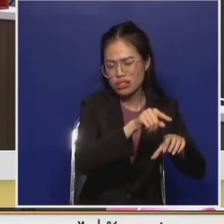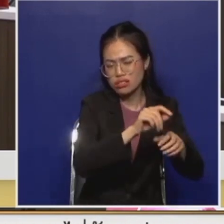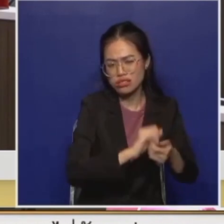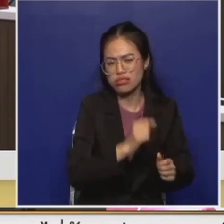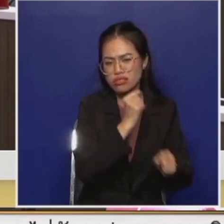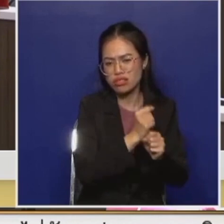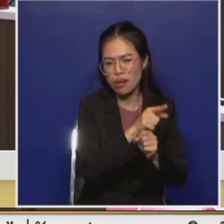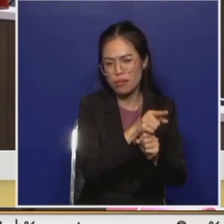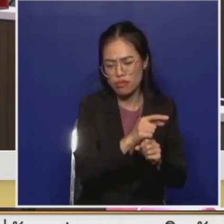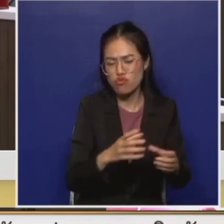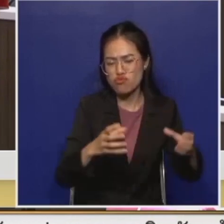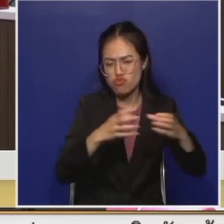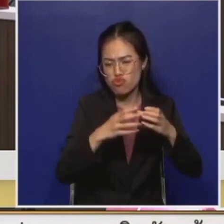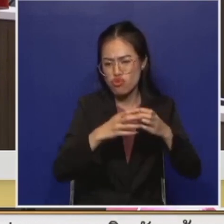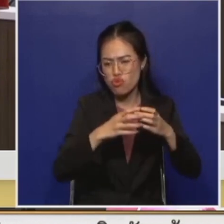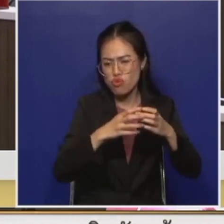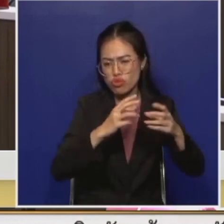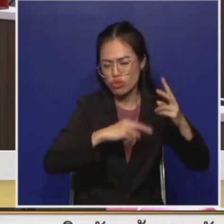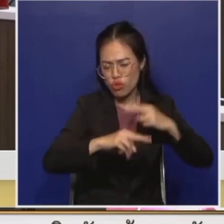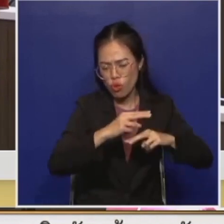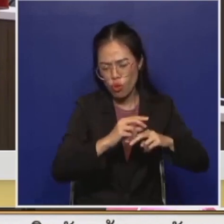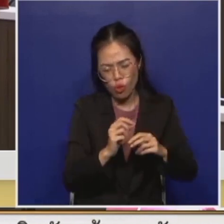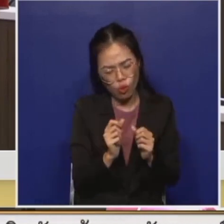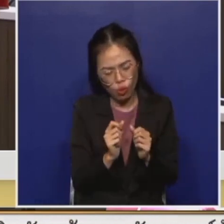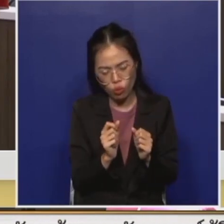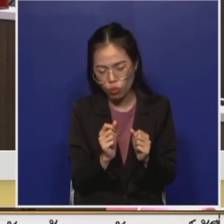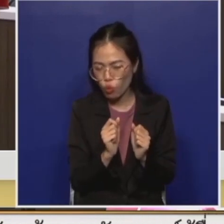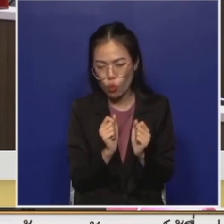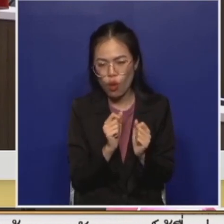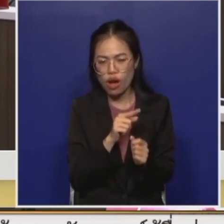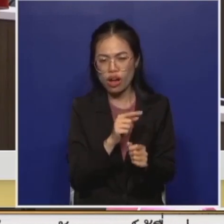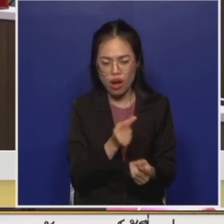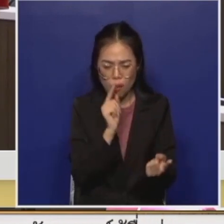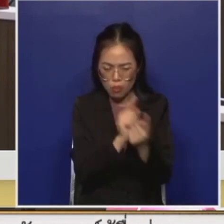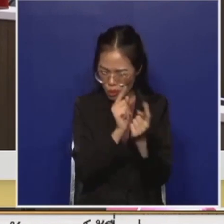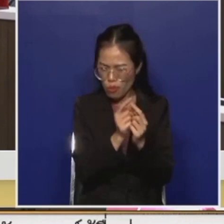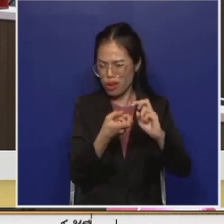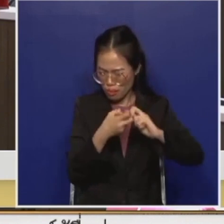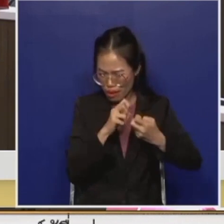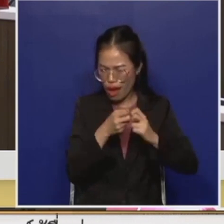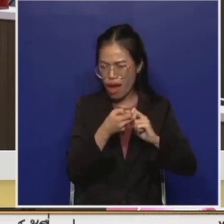หนวยงานทเกวของเหานั้นนเห็เลยวาอะไรจะเกิดขึ้น